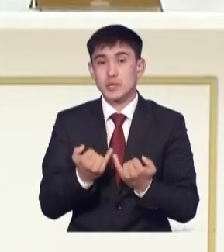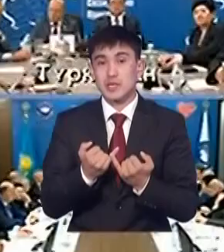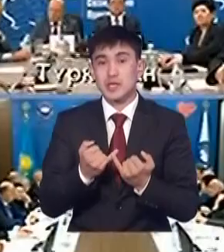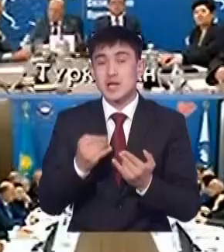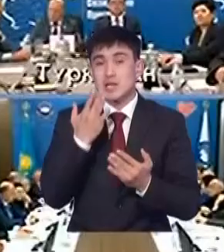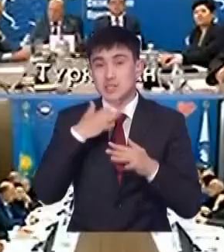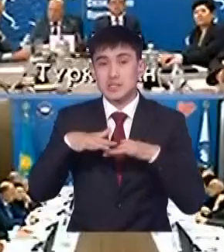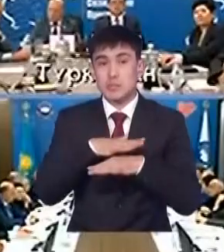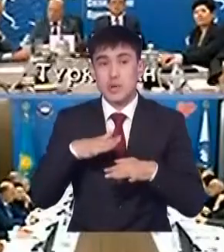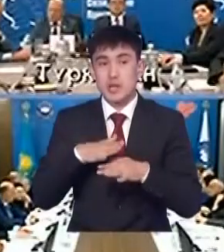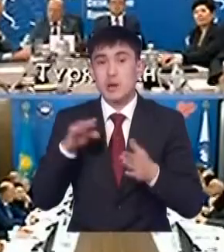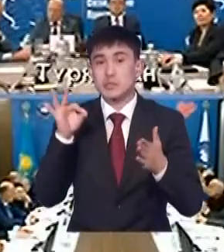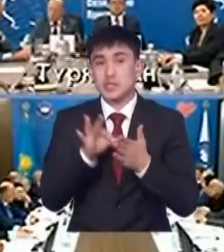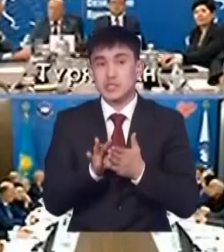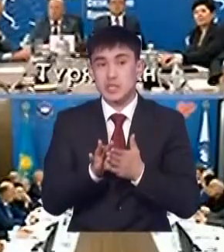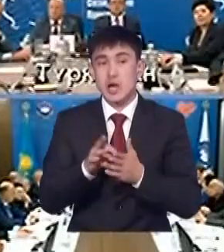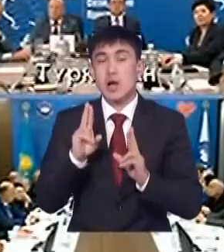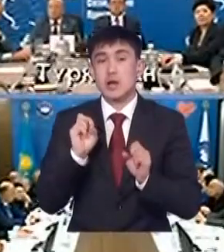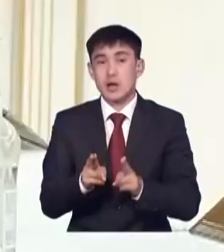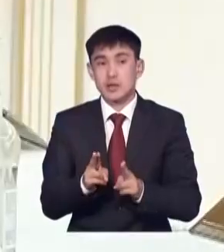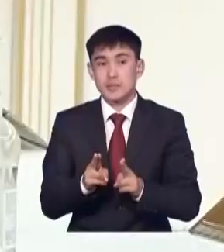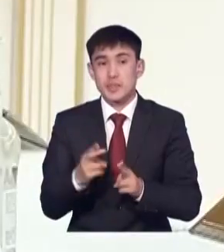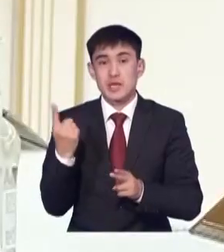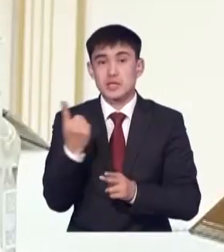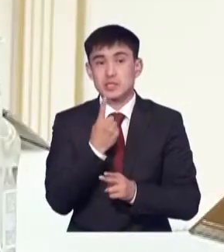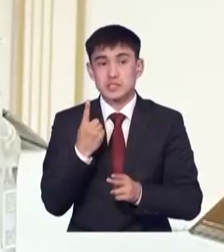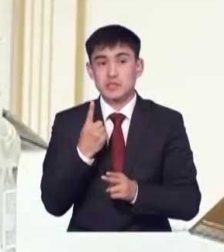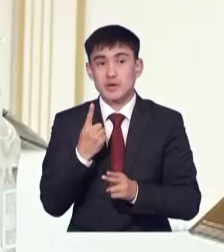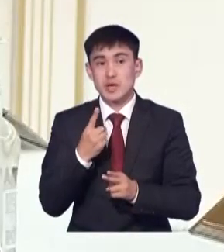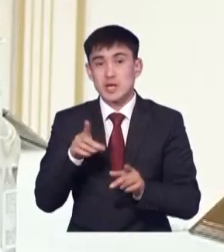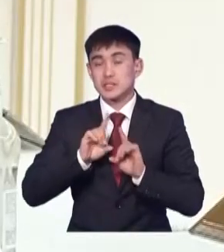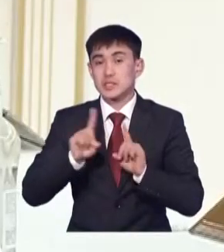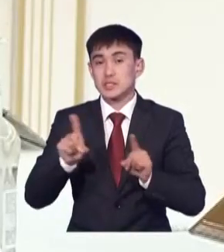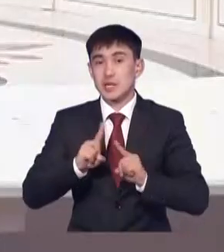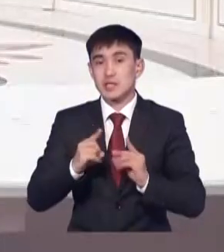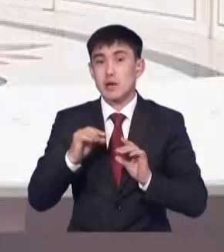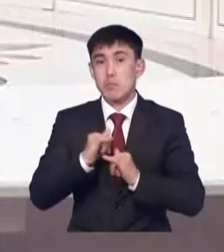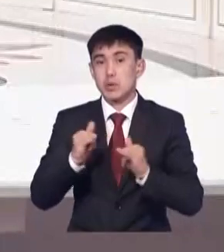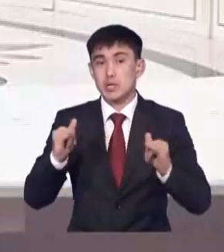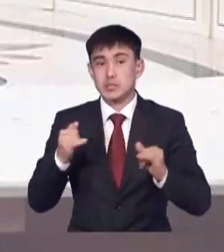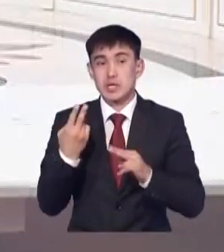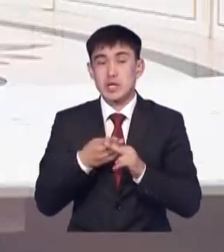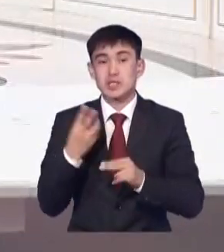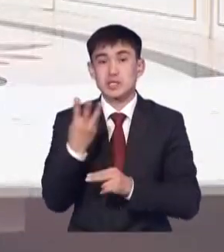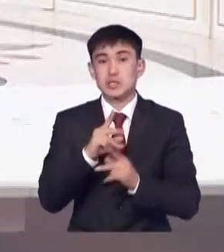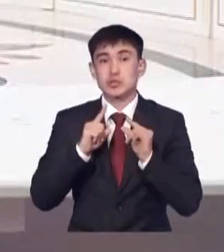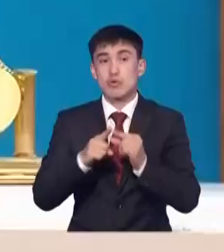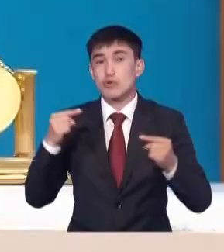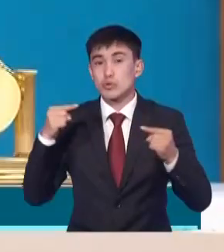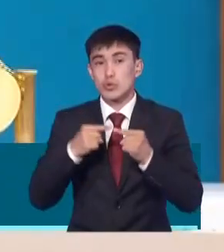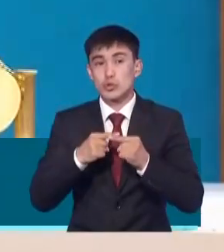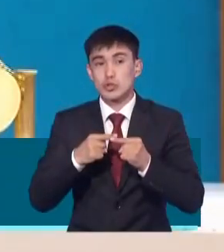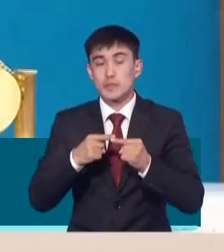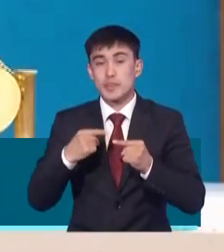сессии Ассамблеи обозначена как «Единство, созидание, прогресс». Эти три слова очень точно и